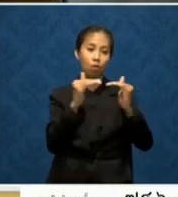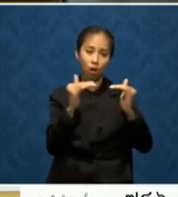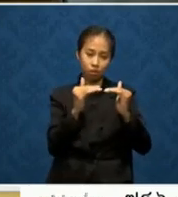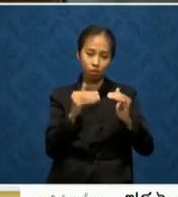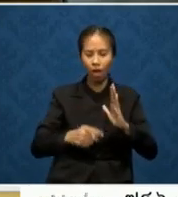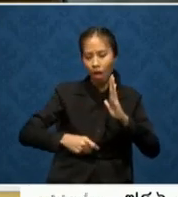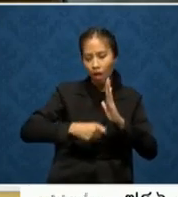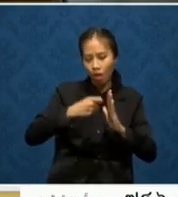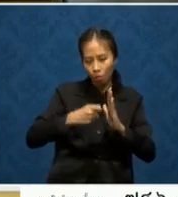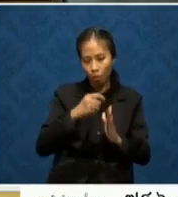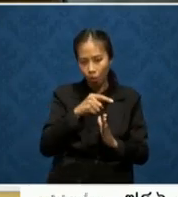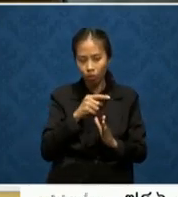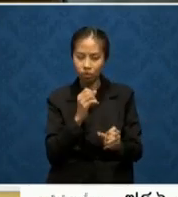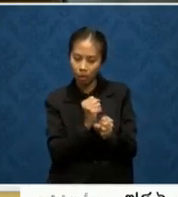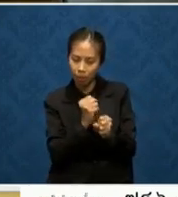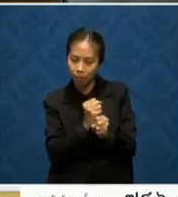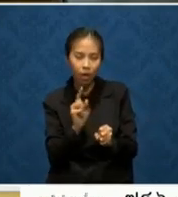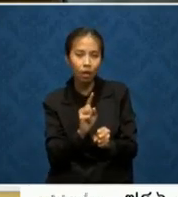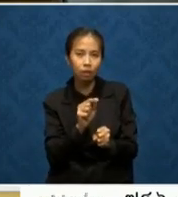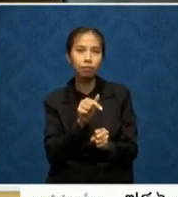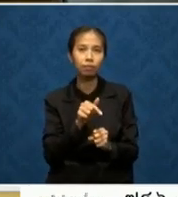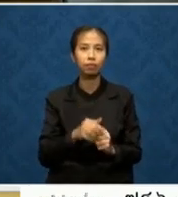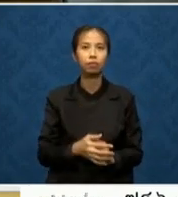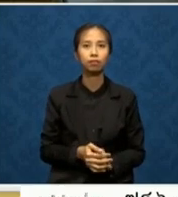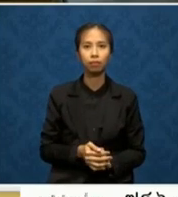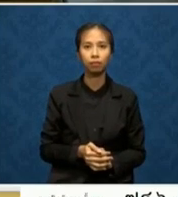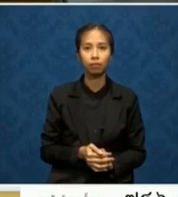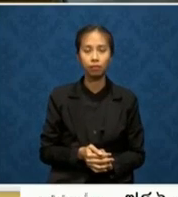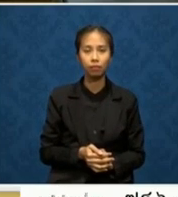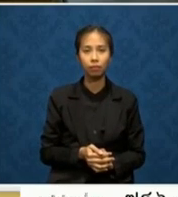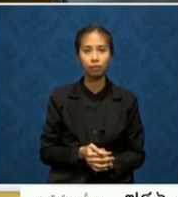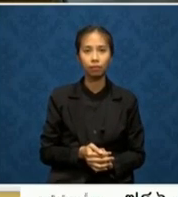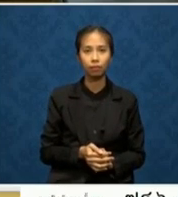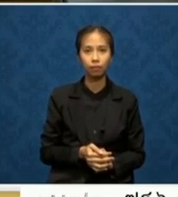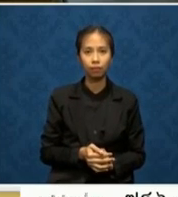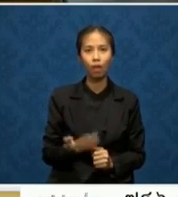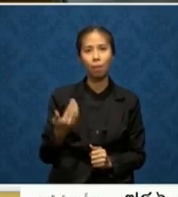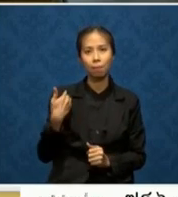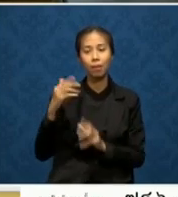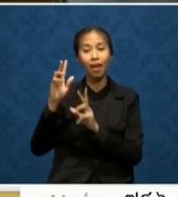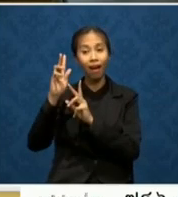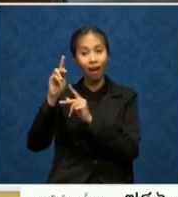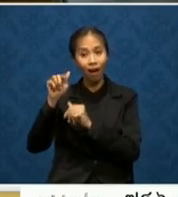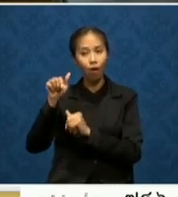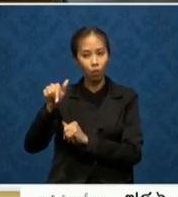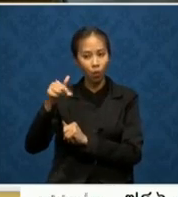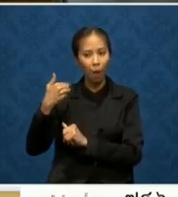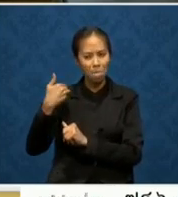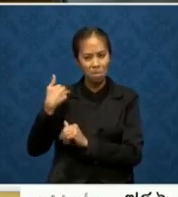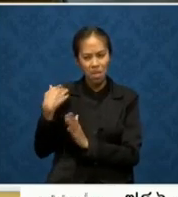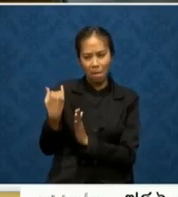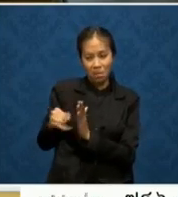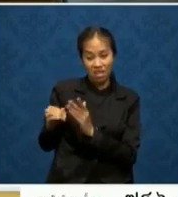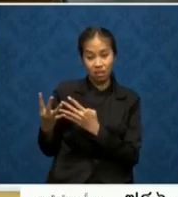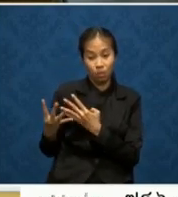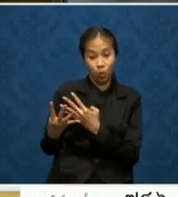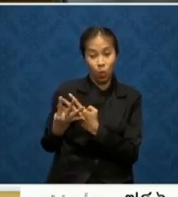ตุมาทำเรื่องนี้อย่างไรมีข่าวนักโทษบางคน